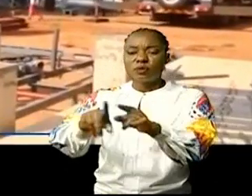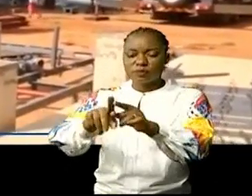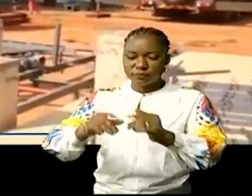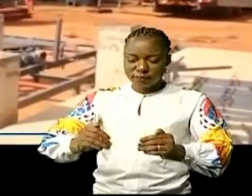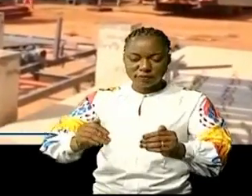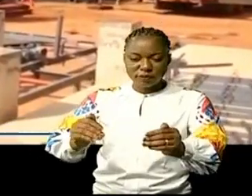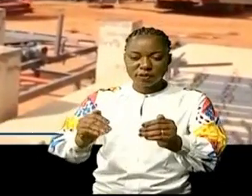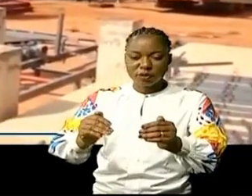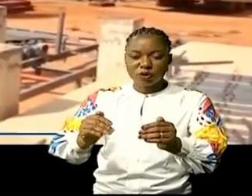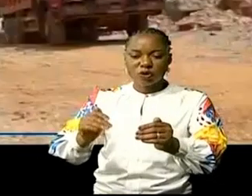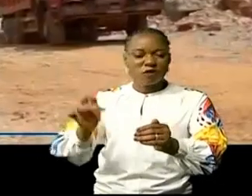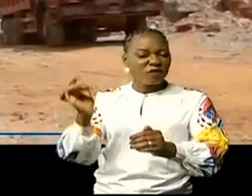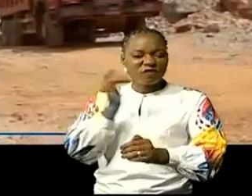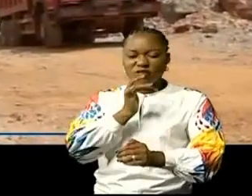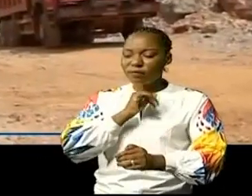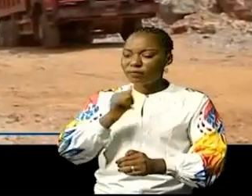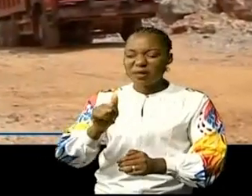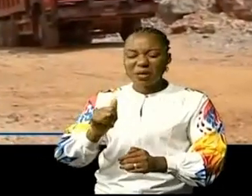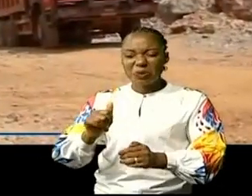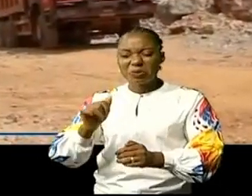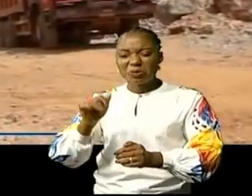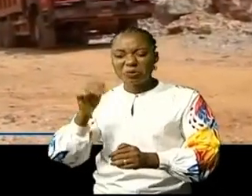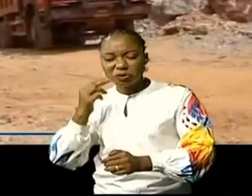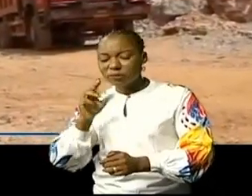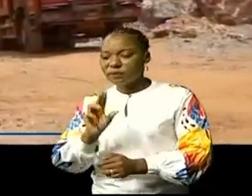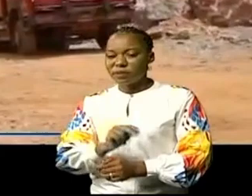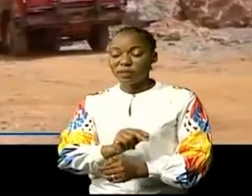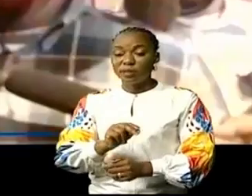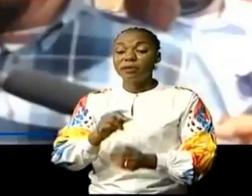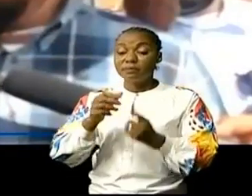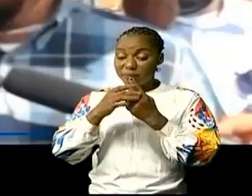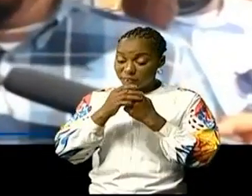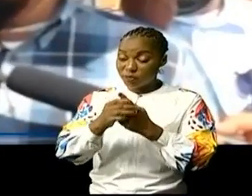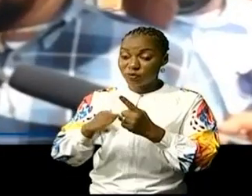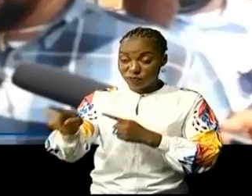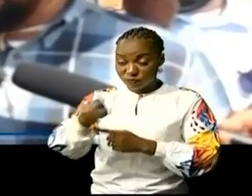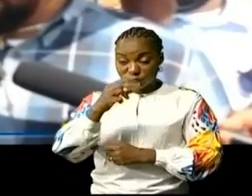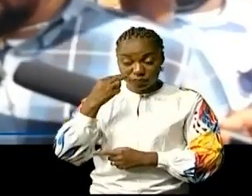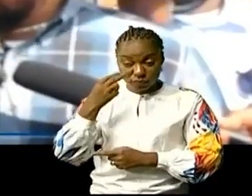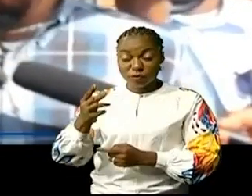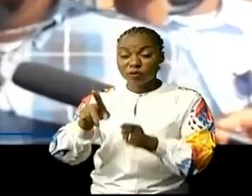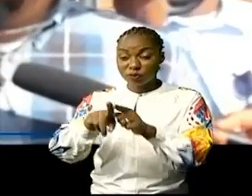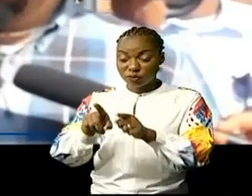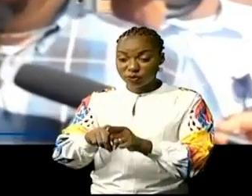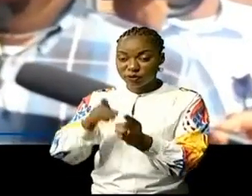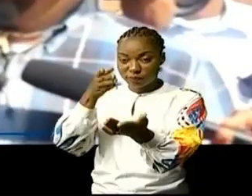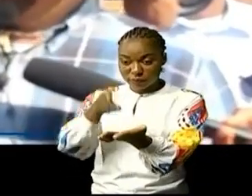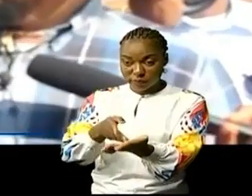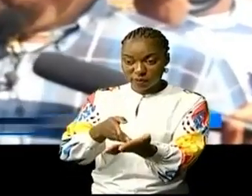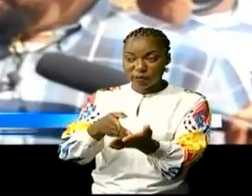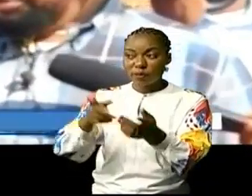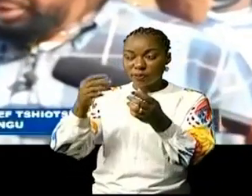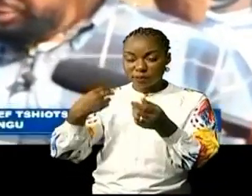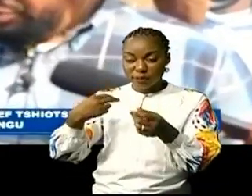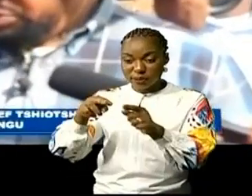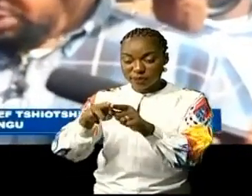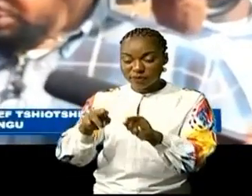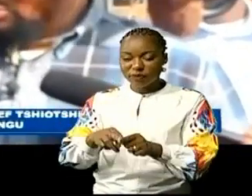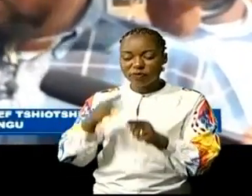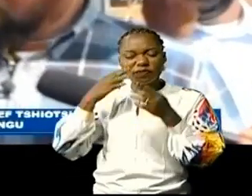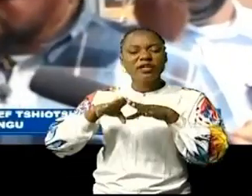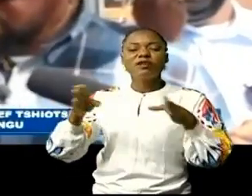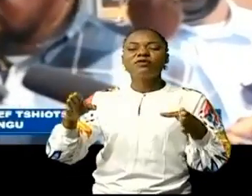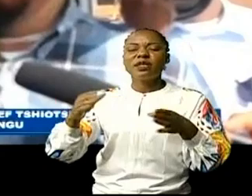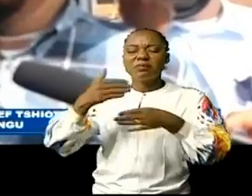pas un slogan et que pour bientôt, vous aurez, n'est-ce pas, qu'on appelle le visible qui sera